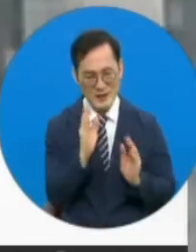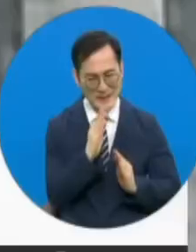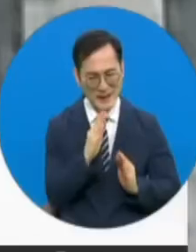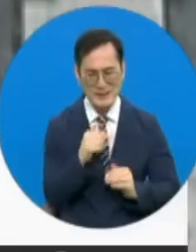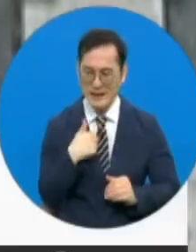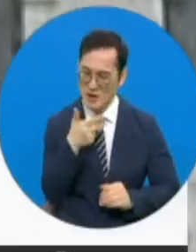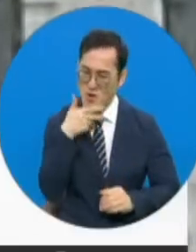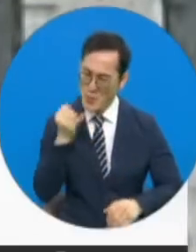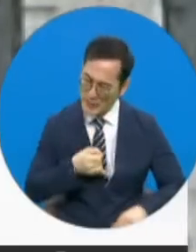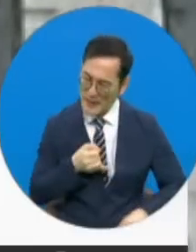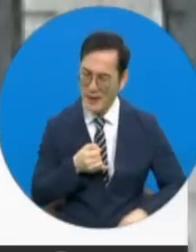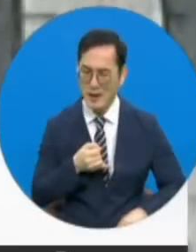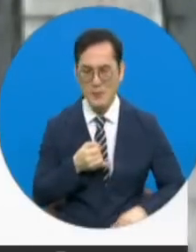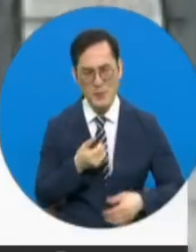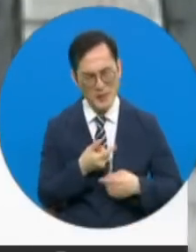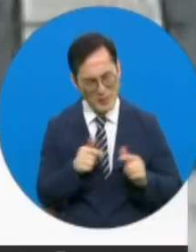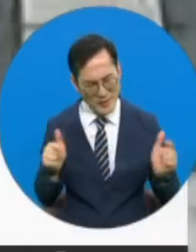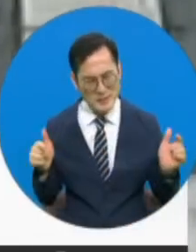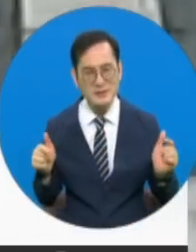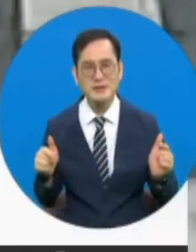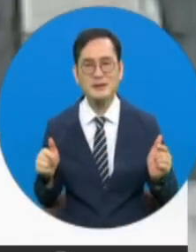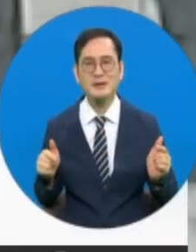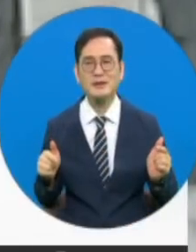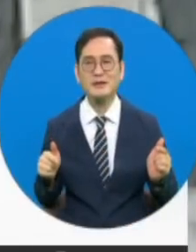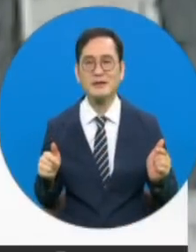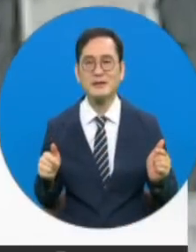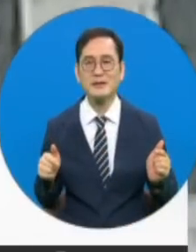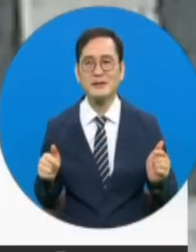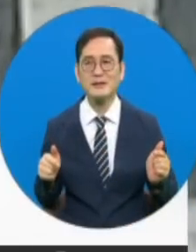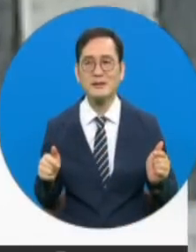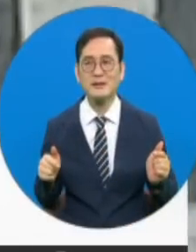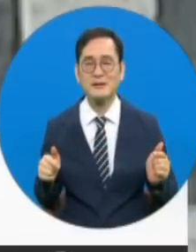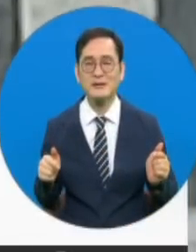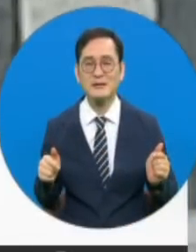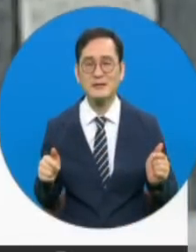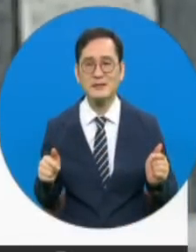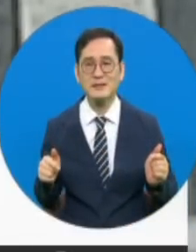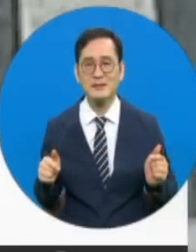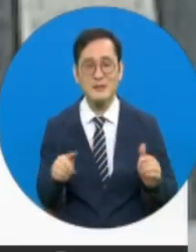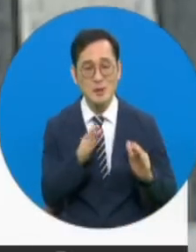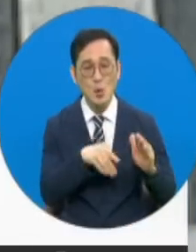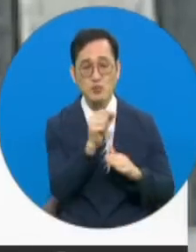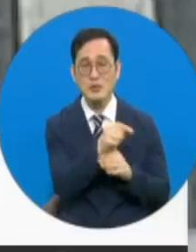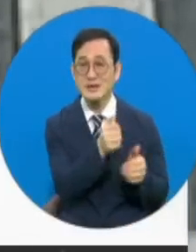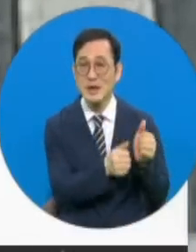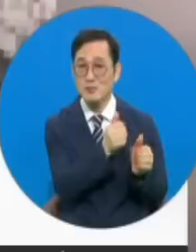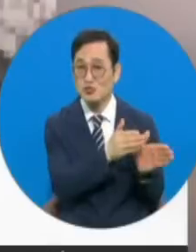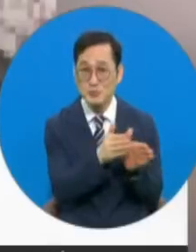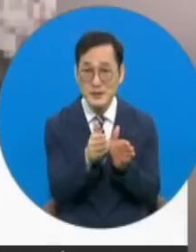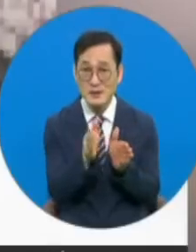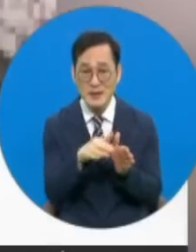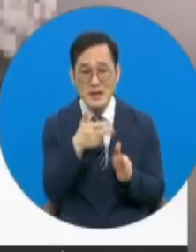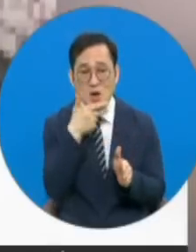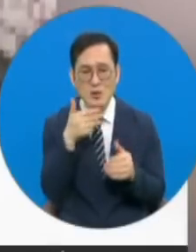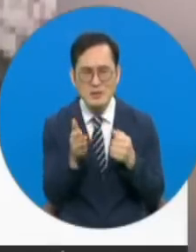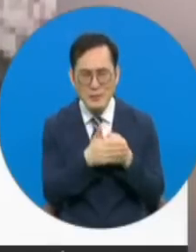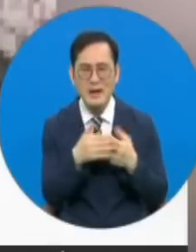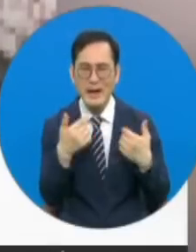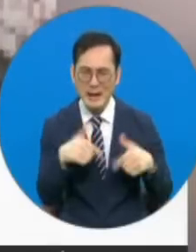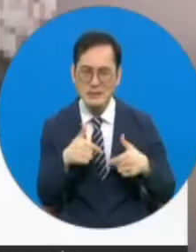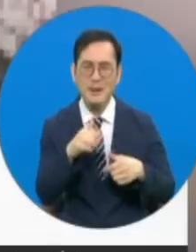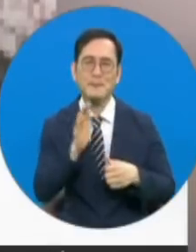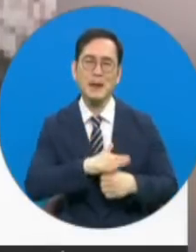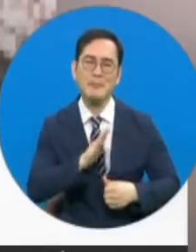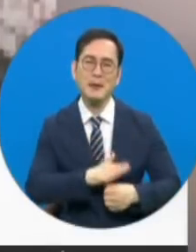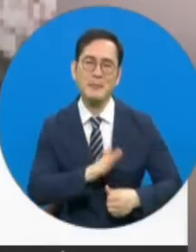것들 자기 내 영어에는 컴플렉스가 있다는 거예요 그래서 공무원 시험 준비를 했는데 영어 때문에 공무원 시험 준비해서 떨어져 공무원